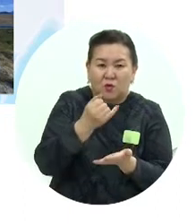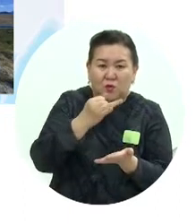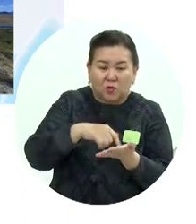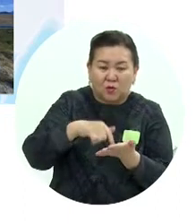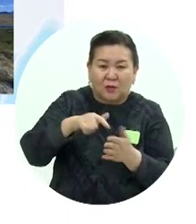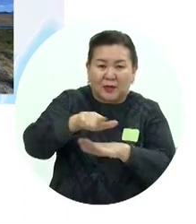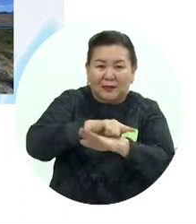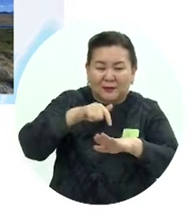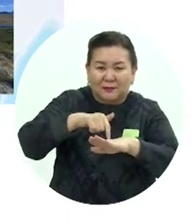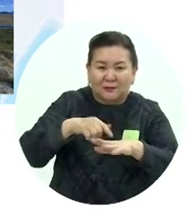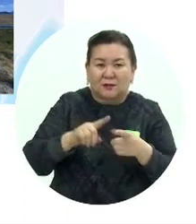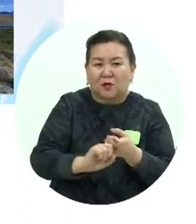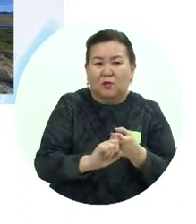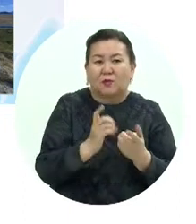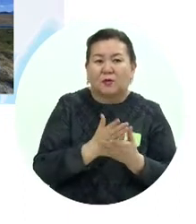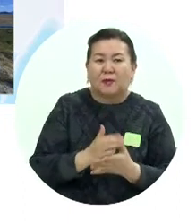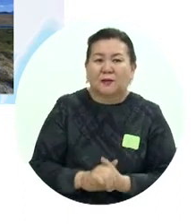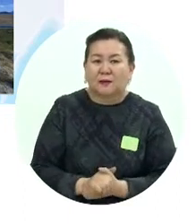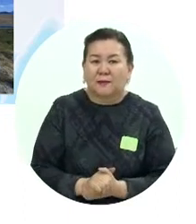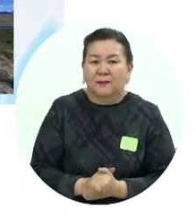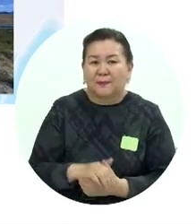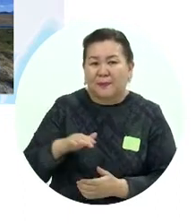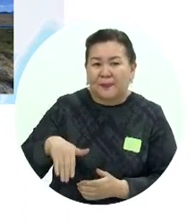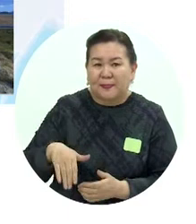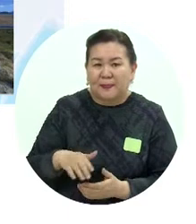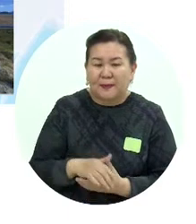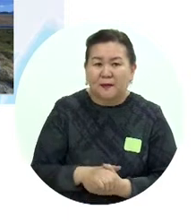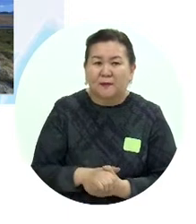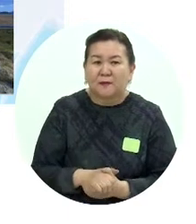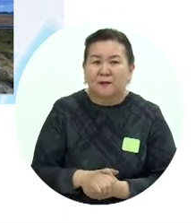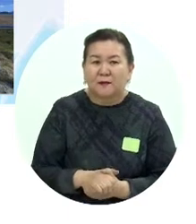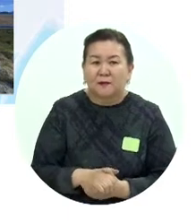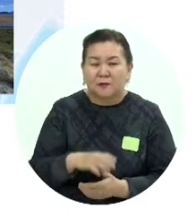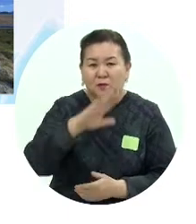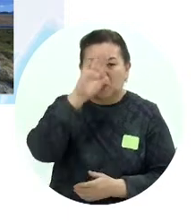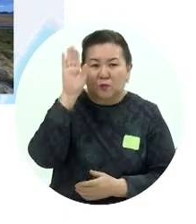эвдэрлийг үүсгэдэг ийм сөрөмлөлтэй явах нэ. За дараагийнх нь бол термокарстын уур